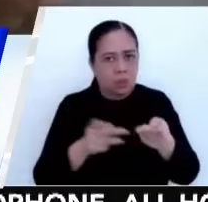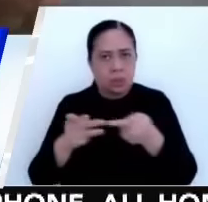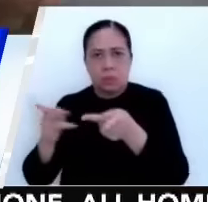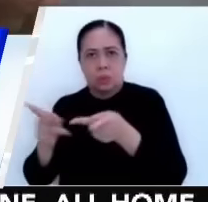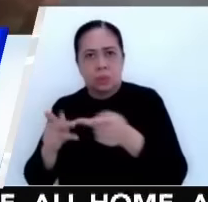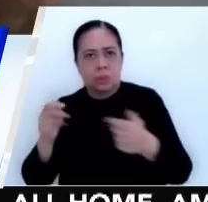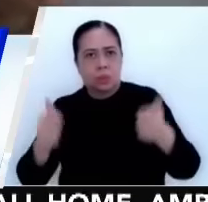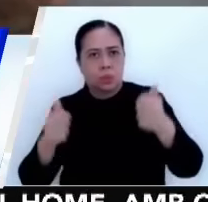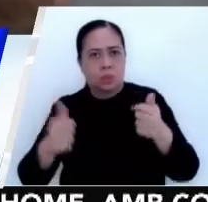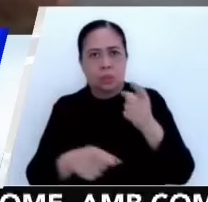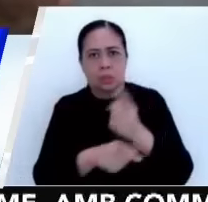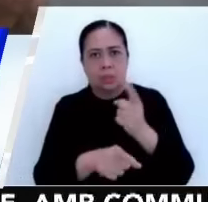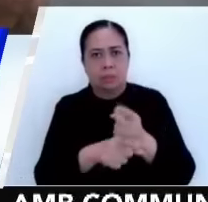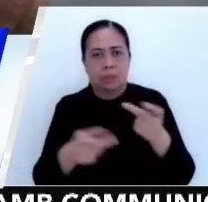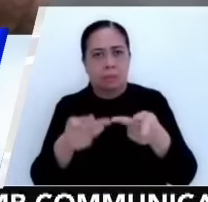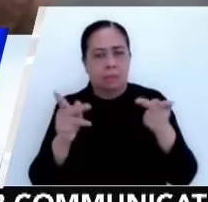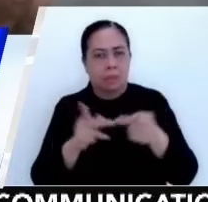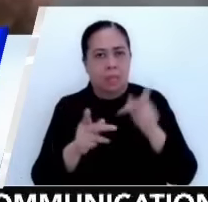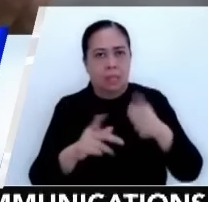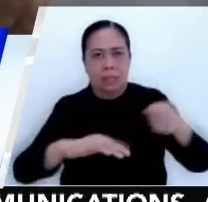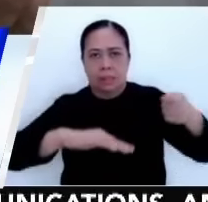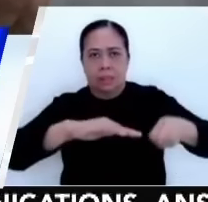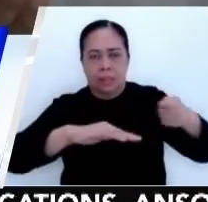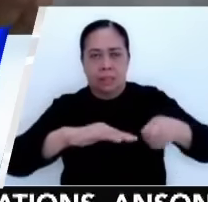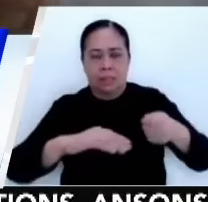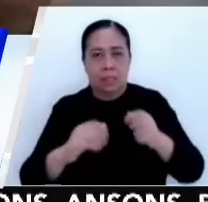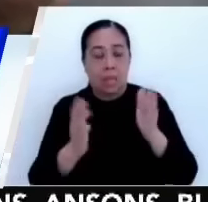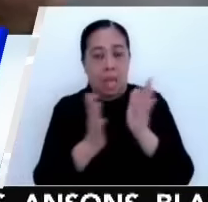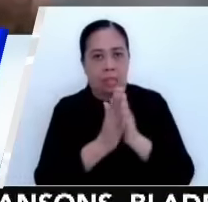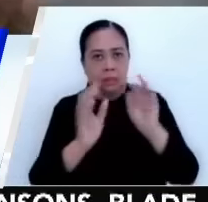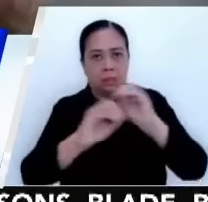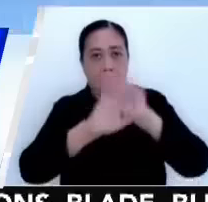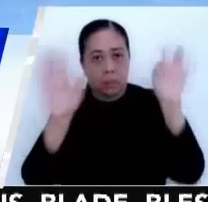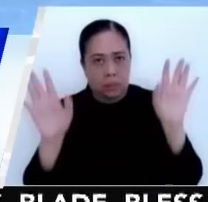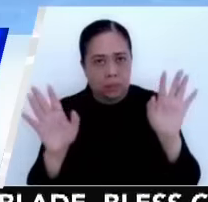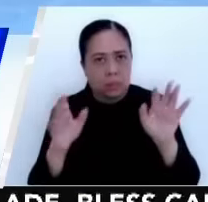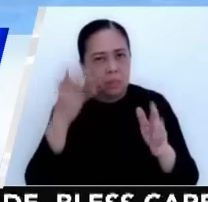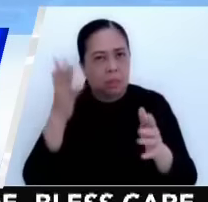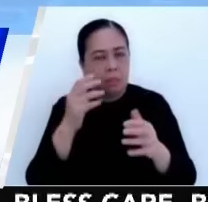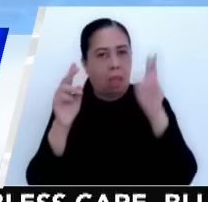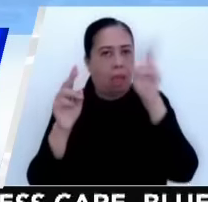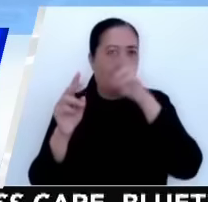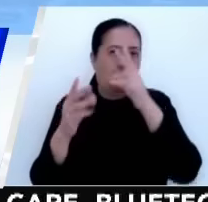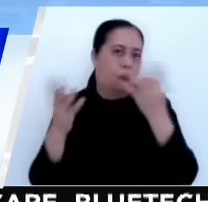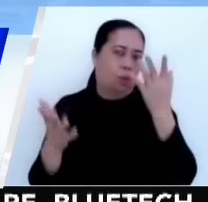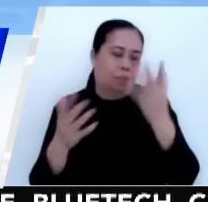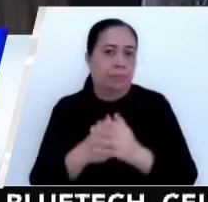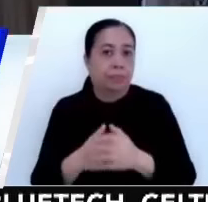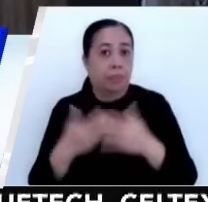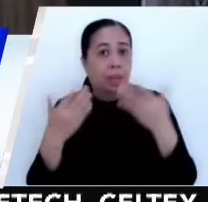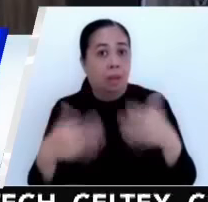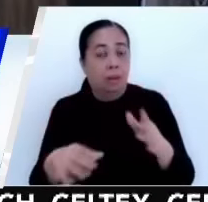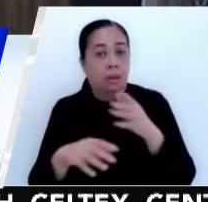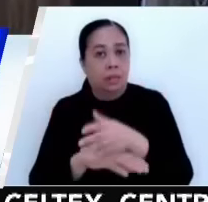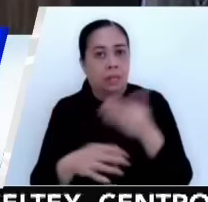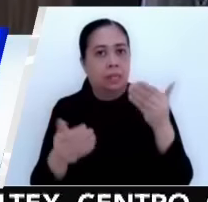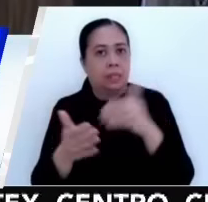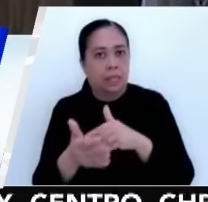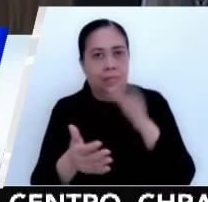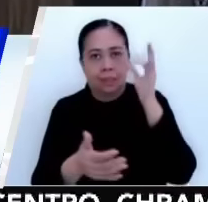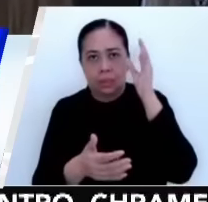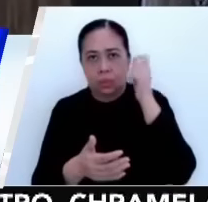ask a clarification on this matter kasi parang baka na oversight lang. Bago matapos ang pagdinig ay inulit ni Tolentino ang kanyang